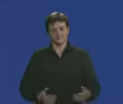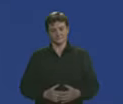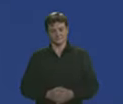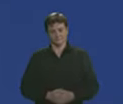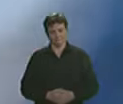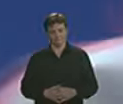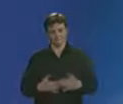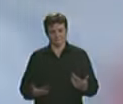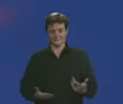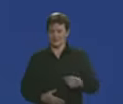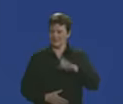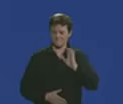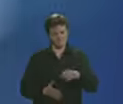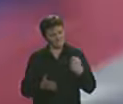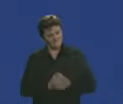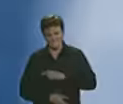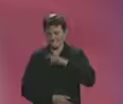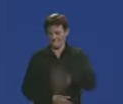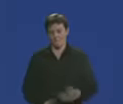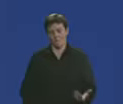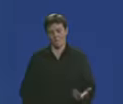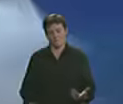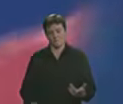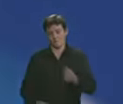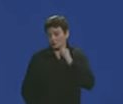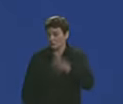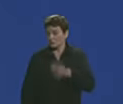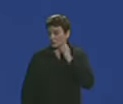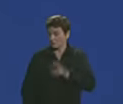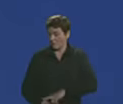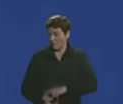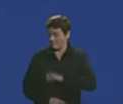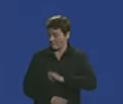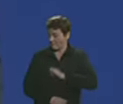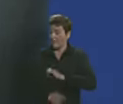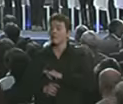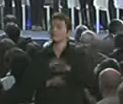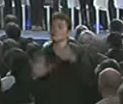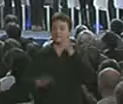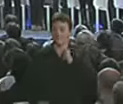on est à fond aujourd'hui et chaque jour, on accélère jusqu'au 6 mai.